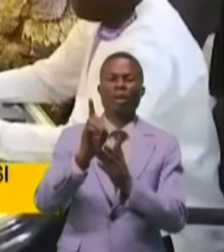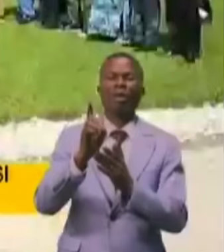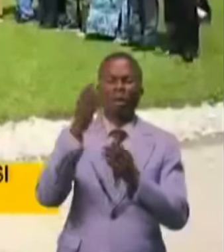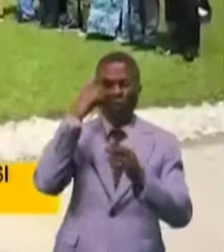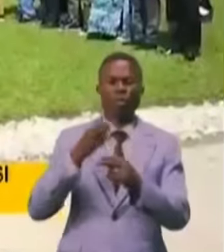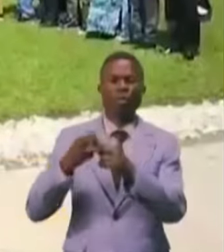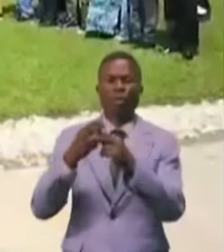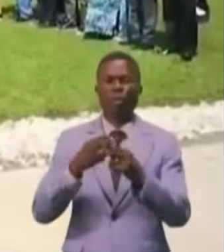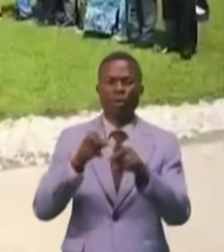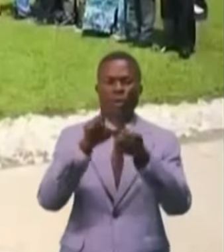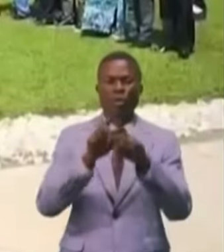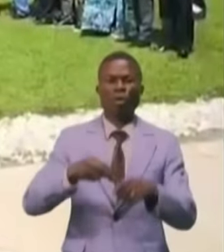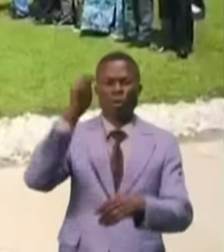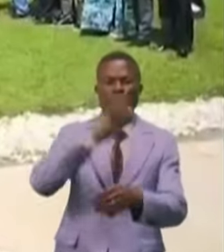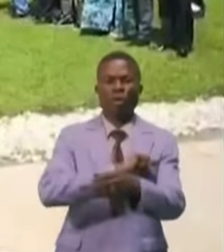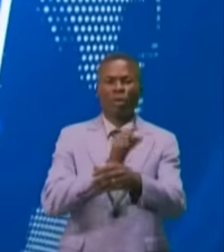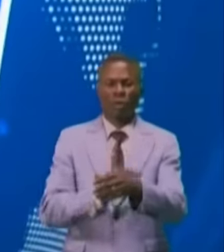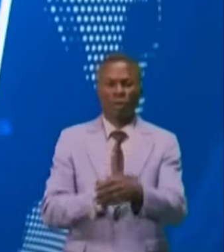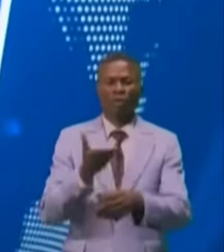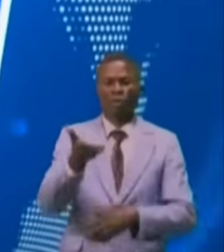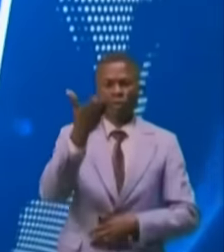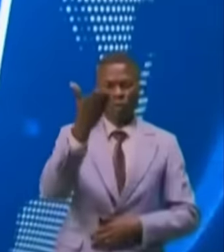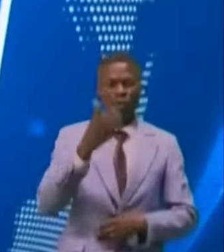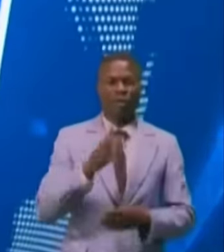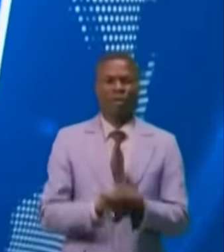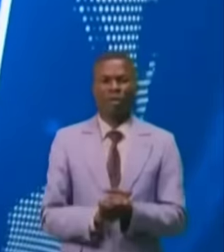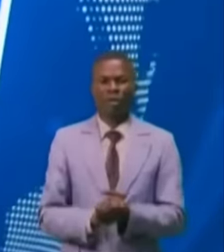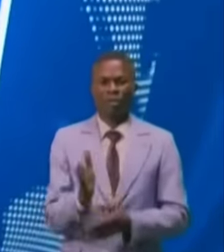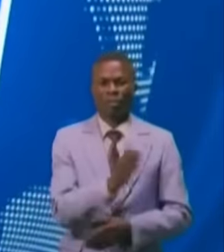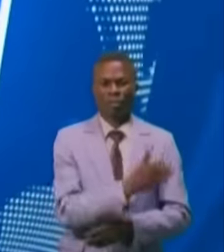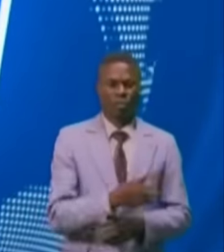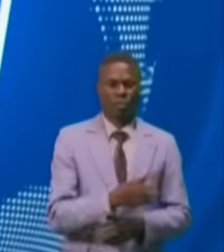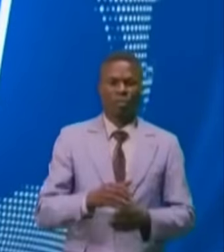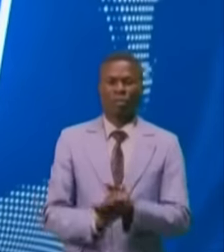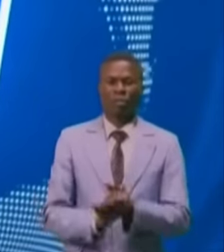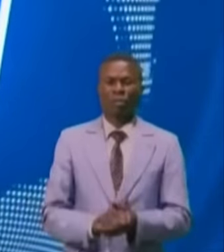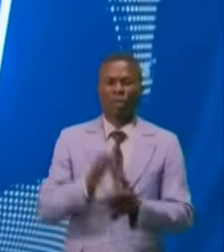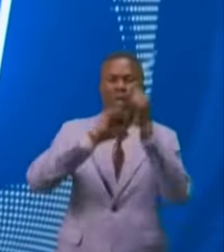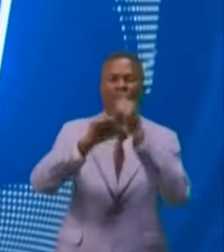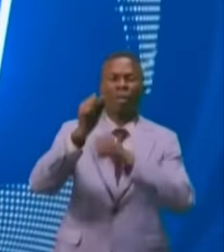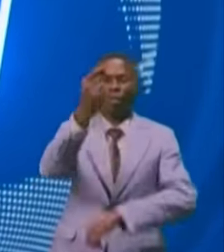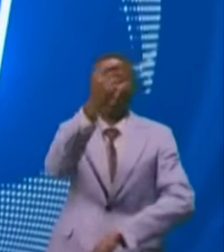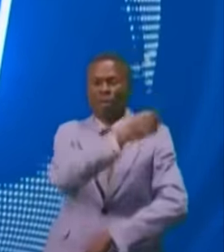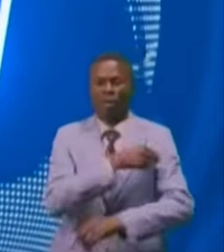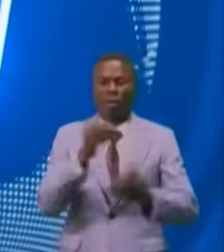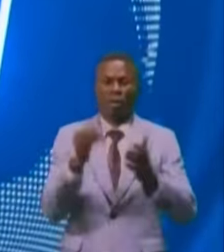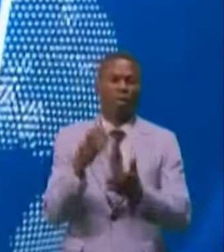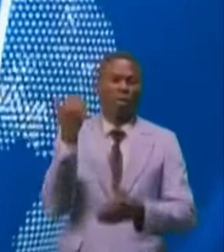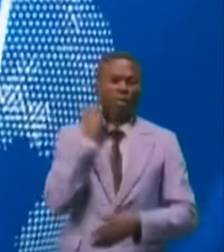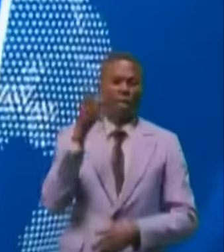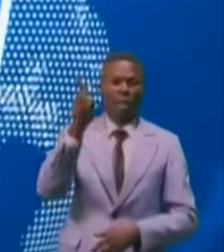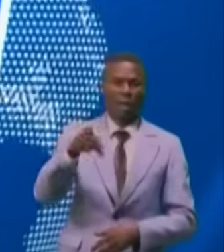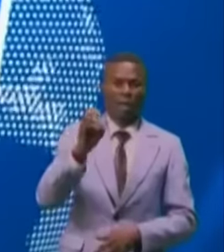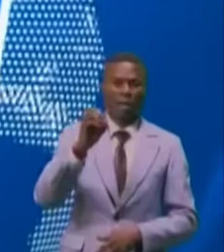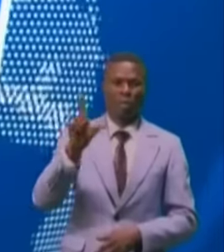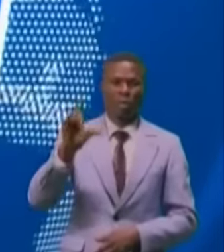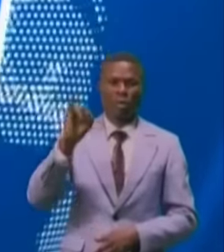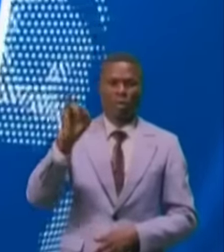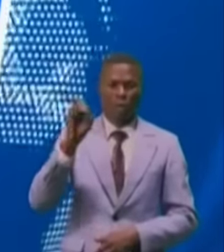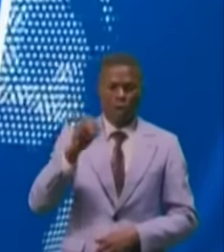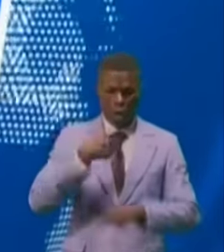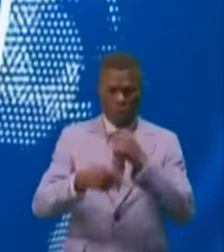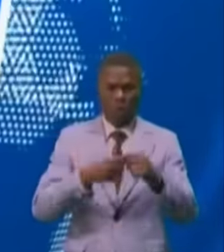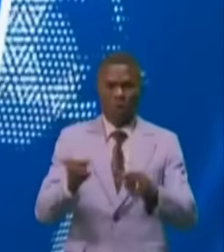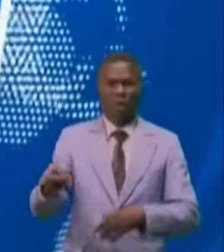sécurité au Nord Kivu. La campagne de vaccination contre la poliomyélite vient d'être lancée